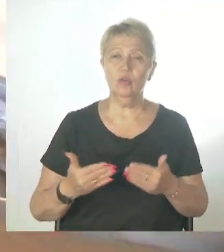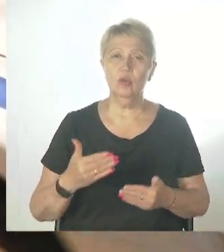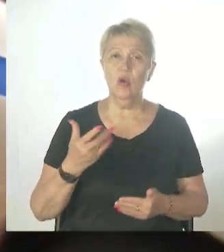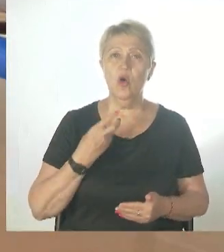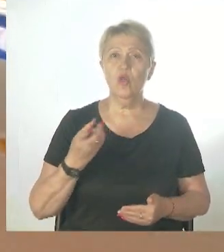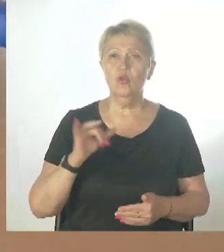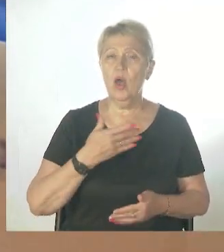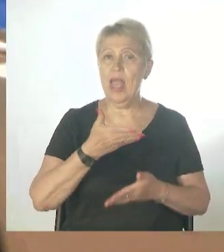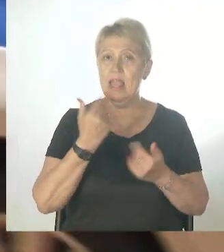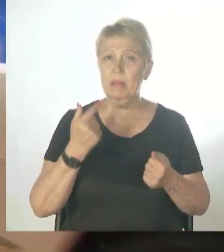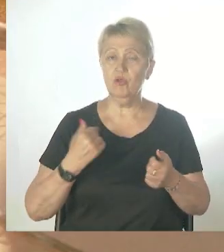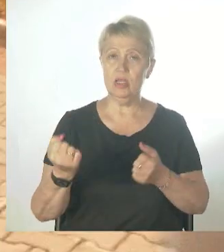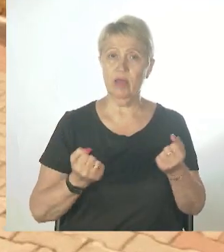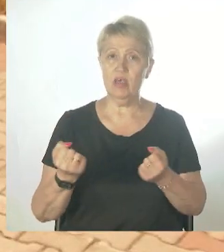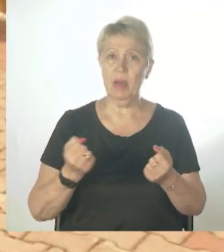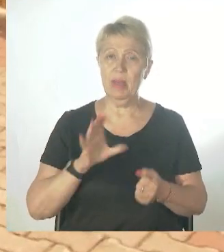а автомобиль.